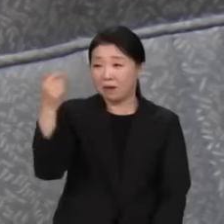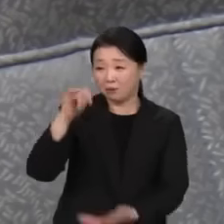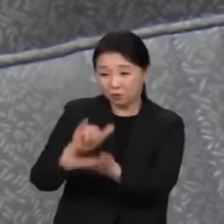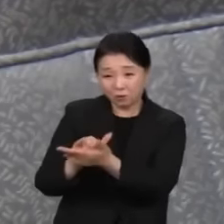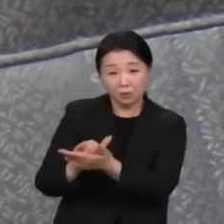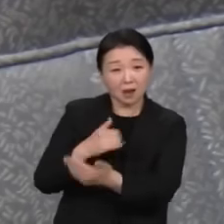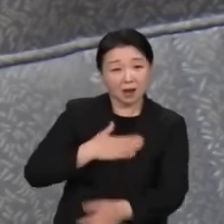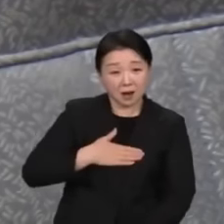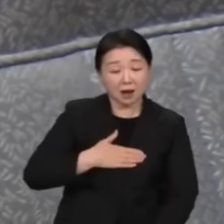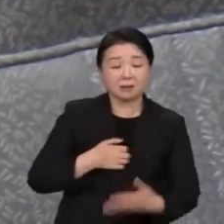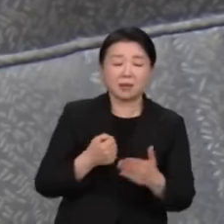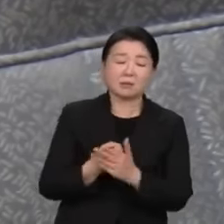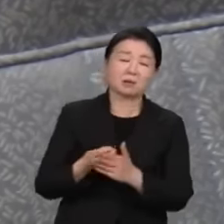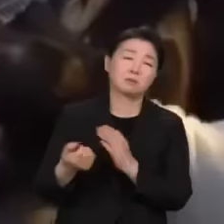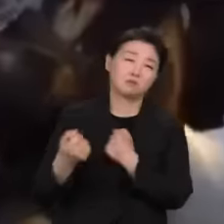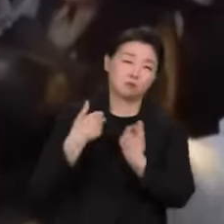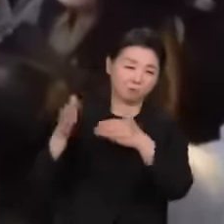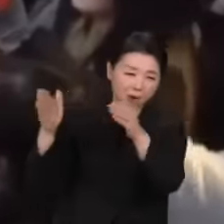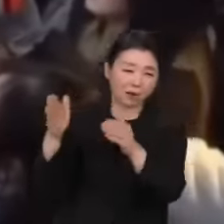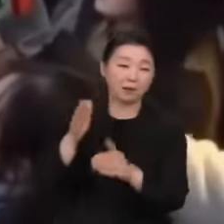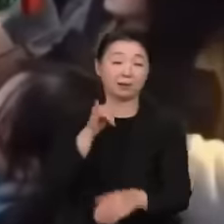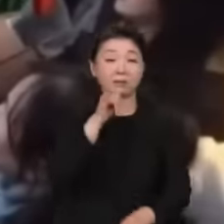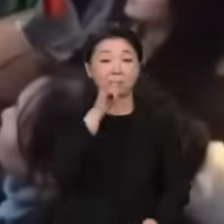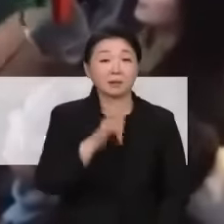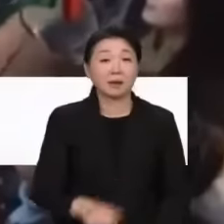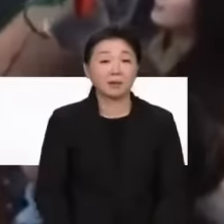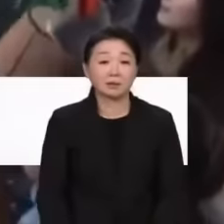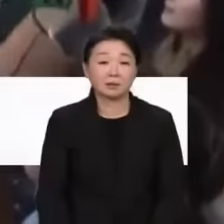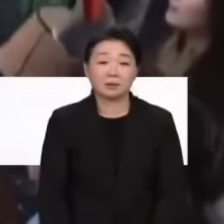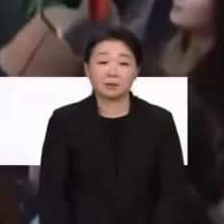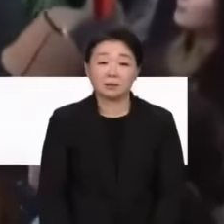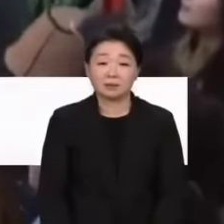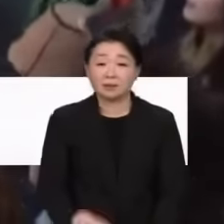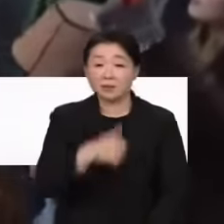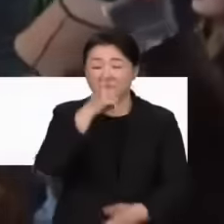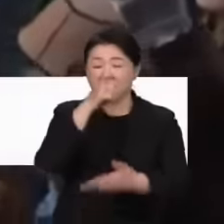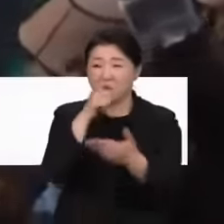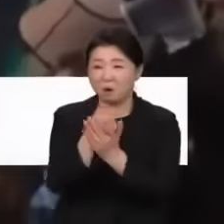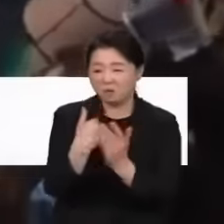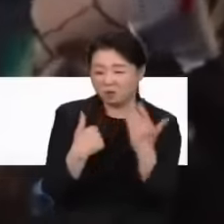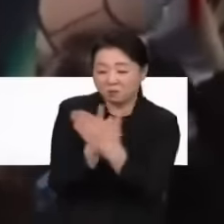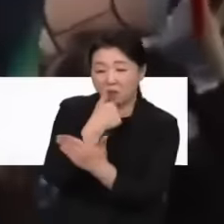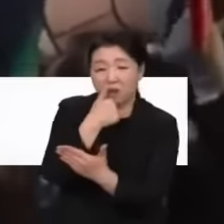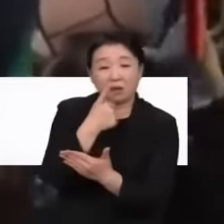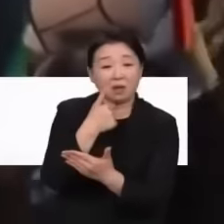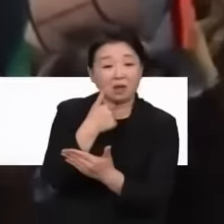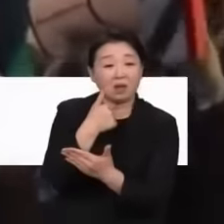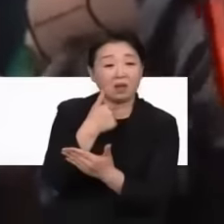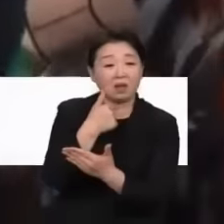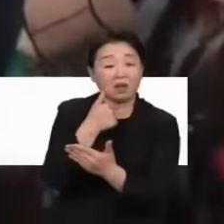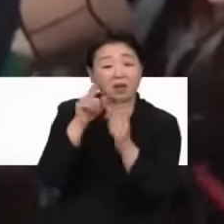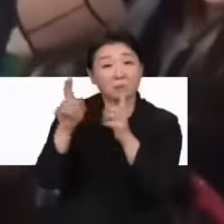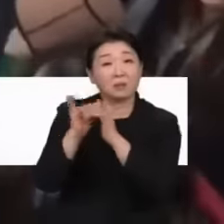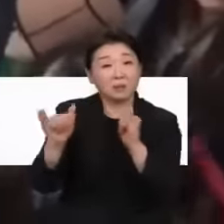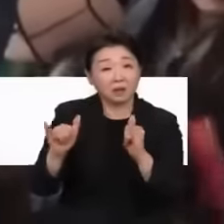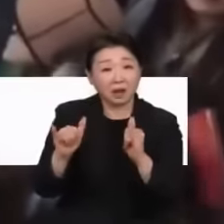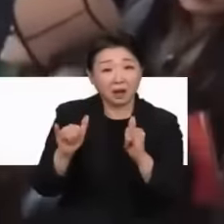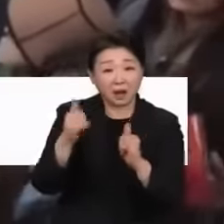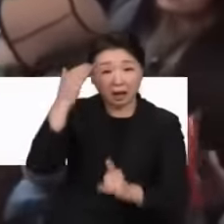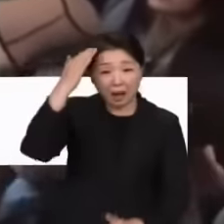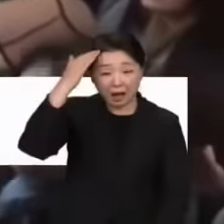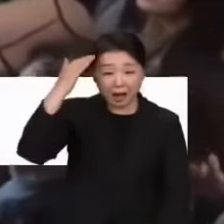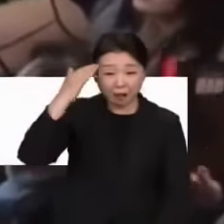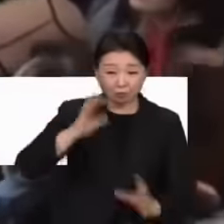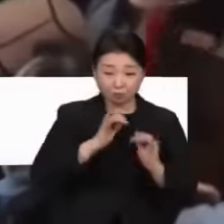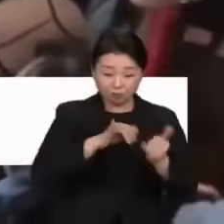알려진 후에도 공세를 이어갔습니다. 범죄 은폐 피의자인데 우리 세금으로 해외로 보내는 게 말이